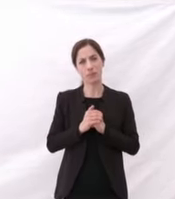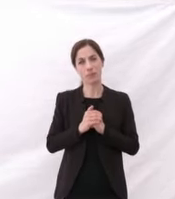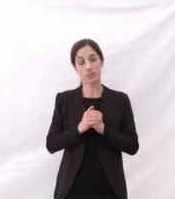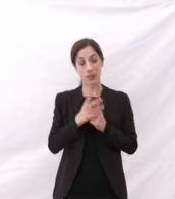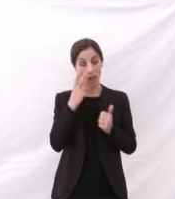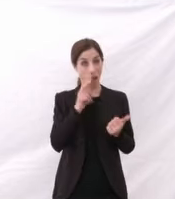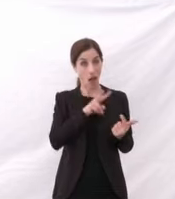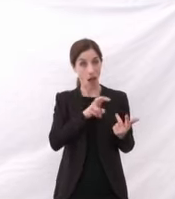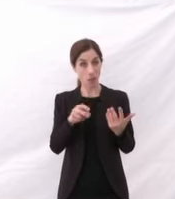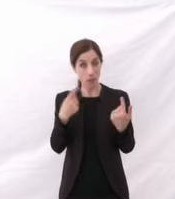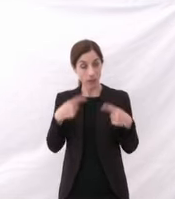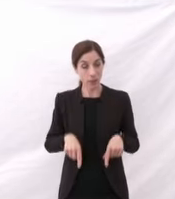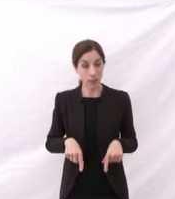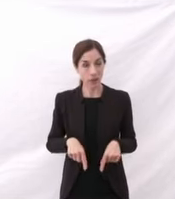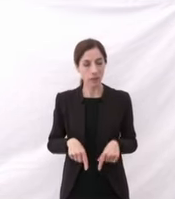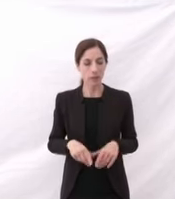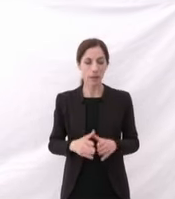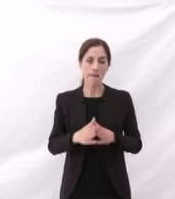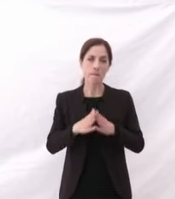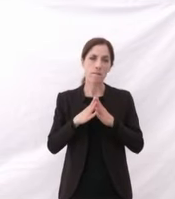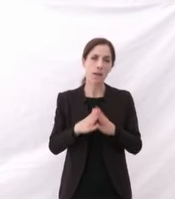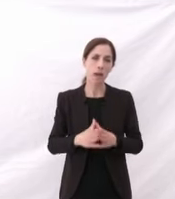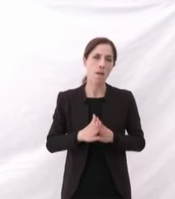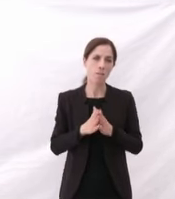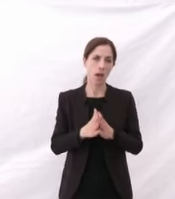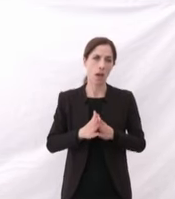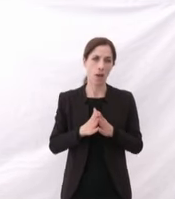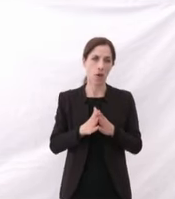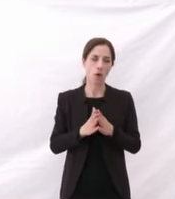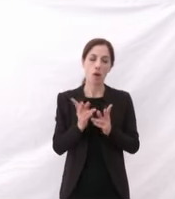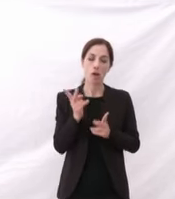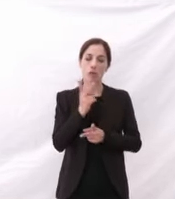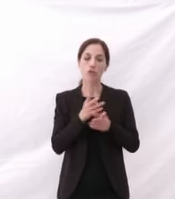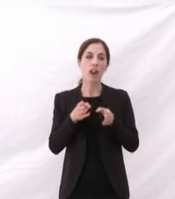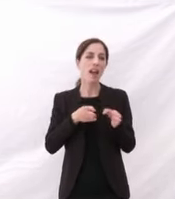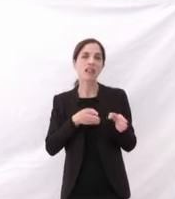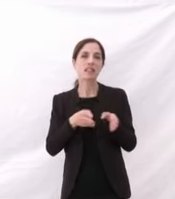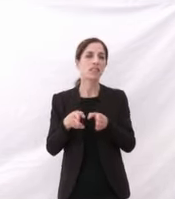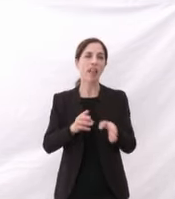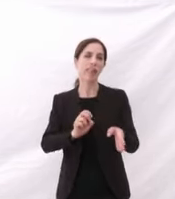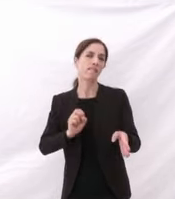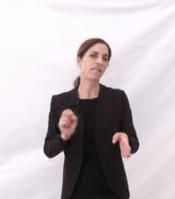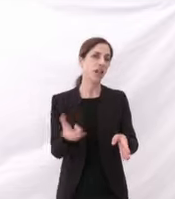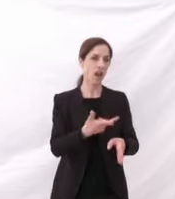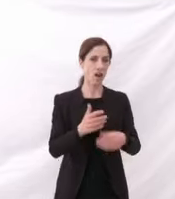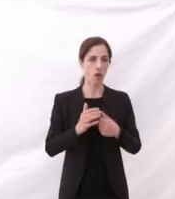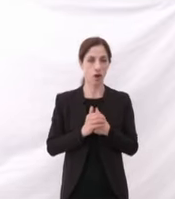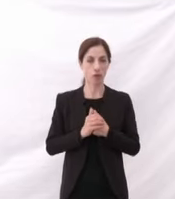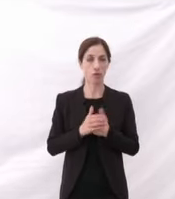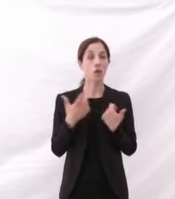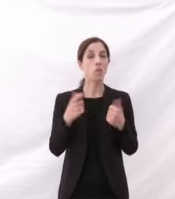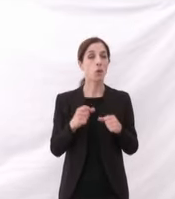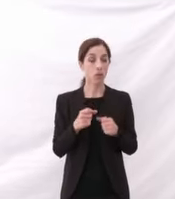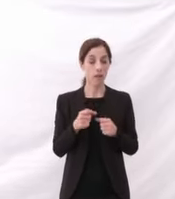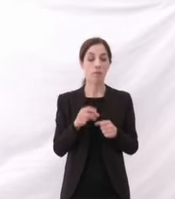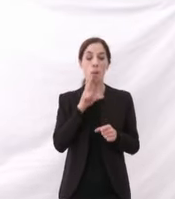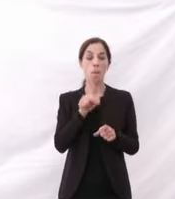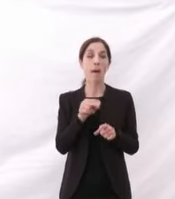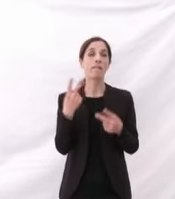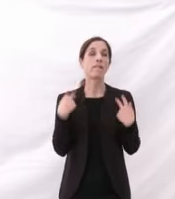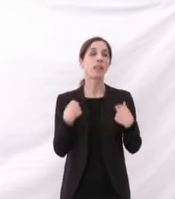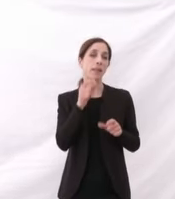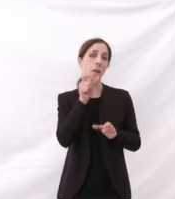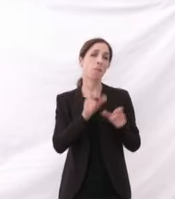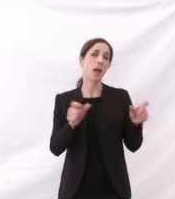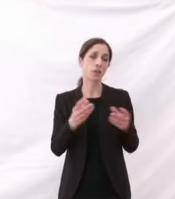vi prego, si trovi veramente una corsia preferenziale. C'è in gioco la vita di tante persone.